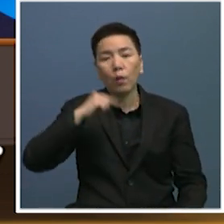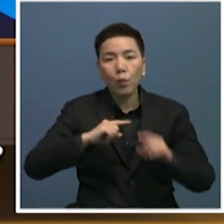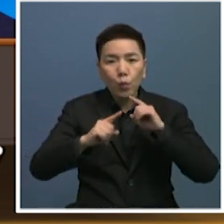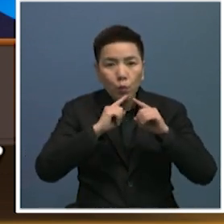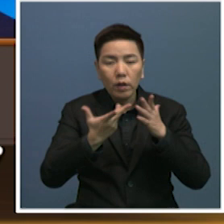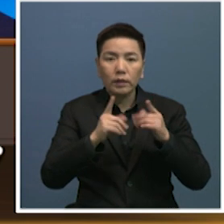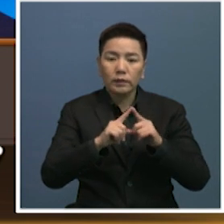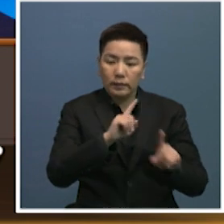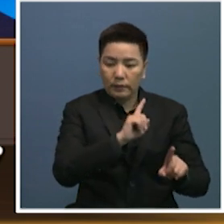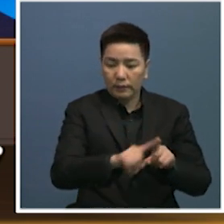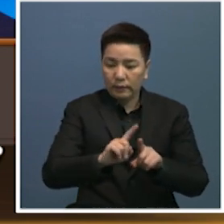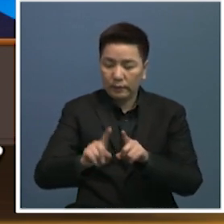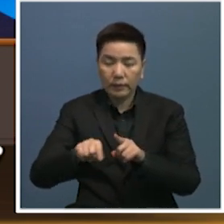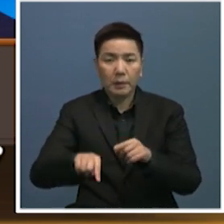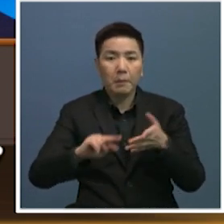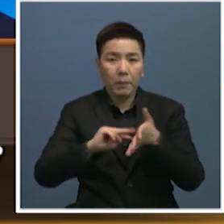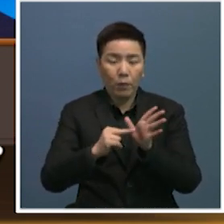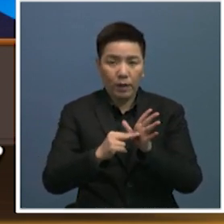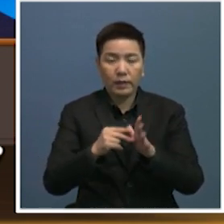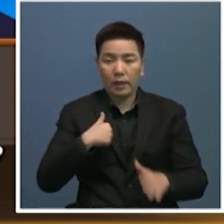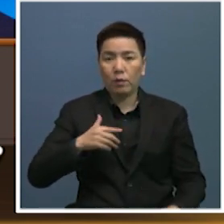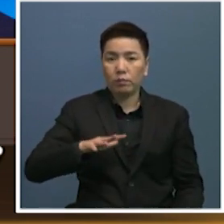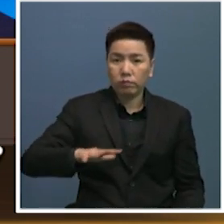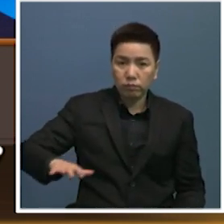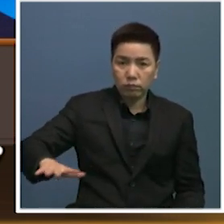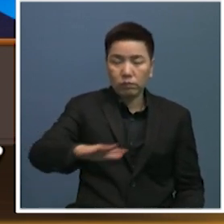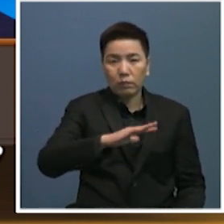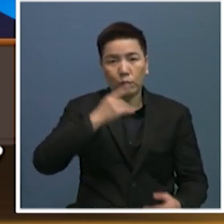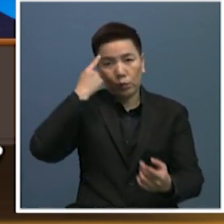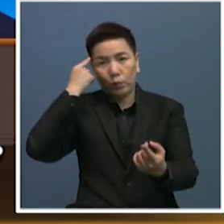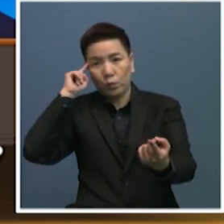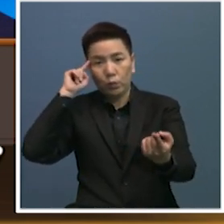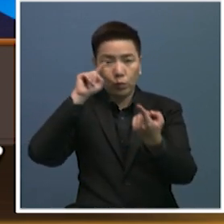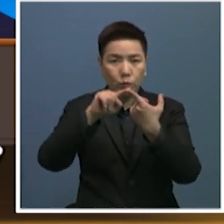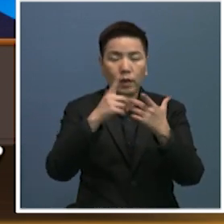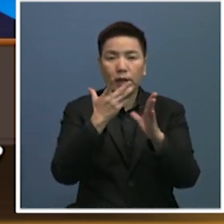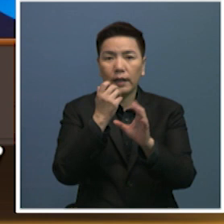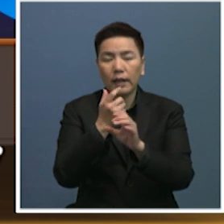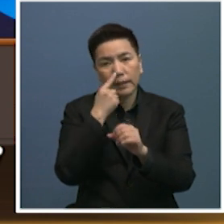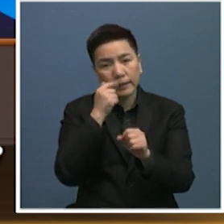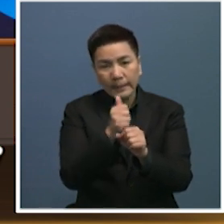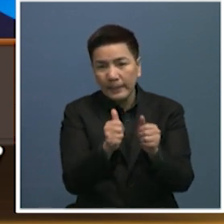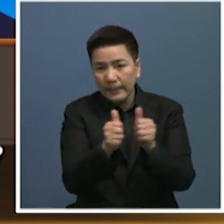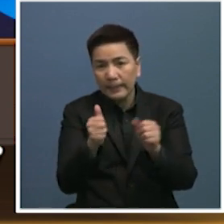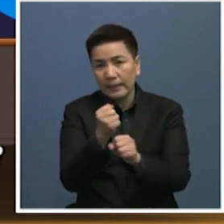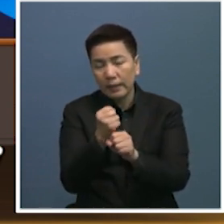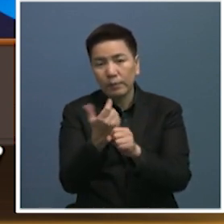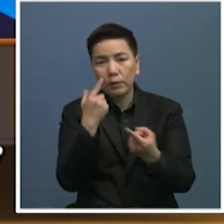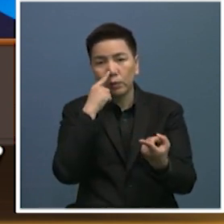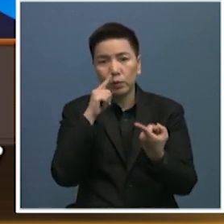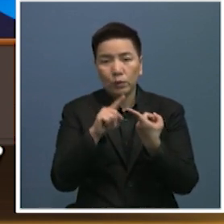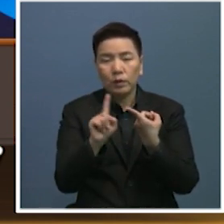คุยกันในพื้นที่เนี่ยมันเป็นสิ่งที่ทำให้พวกเราเนี่ยไม่มีเป้าหมายเดียวกันแล้วก็ร่วมกันทำความดีและก็